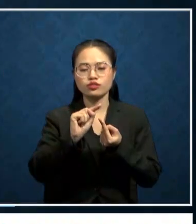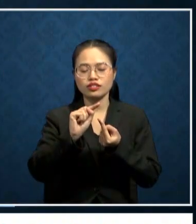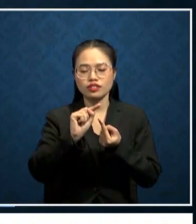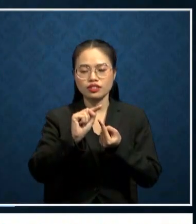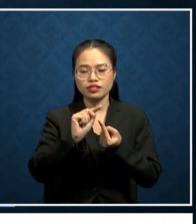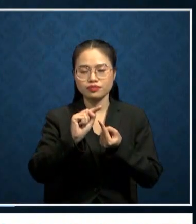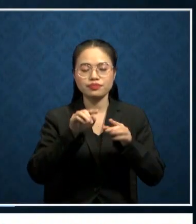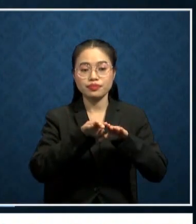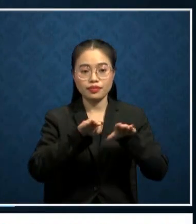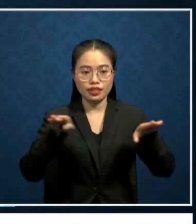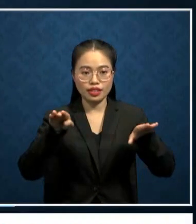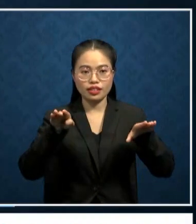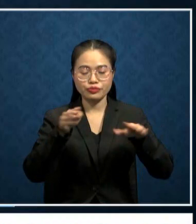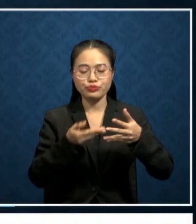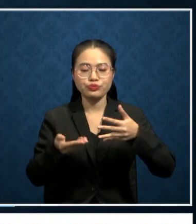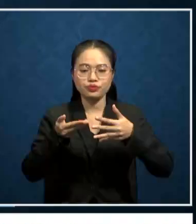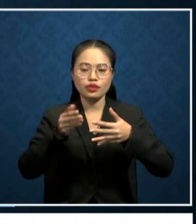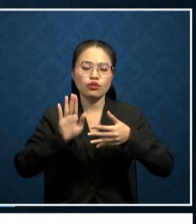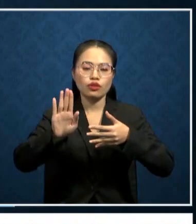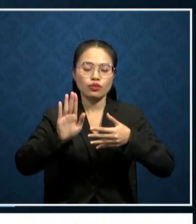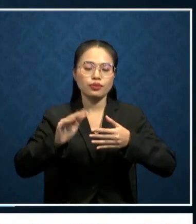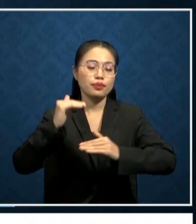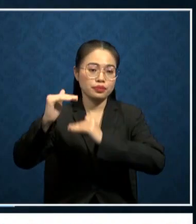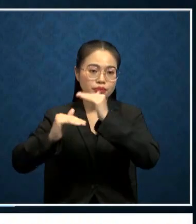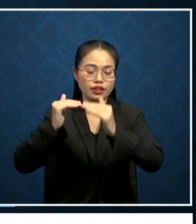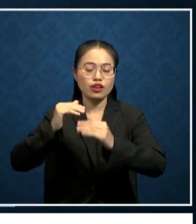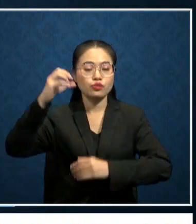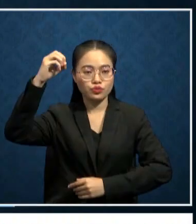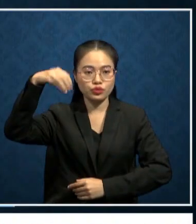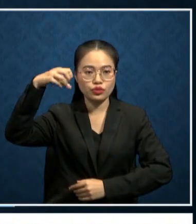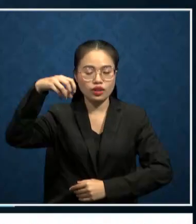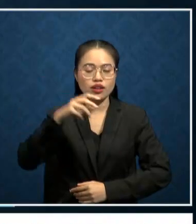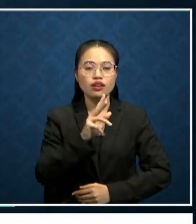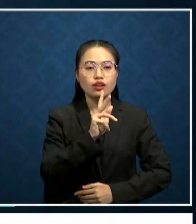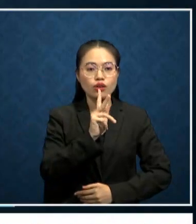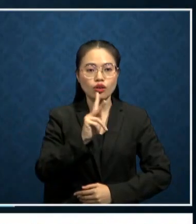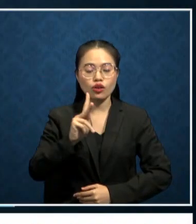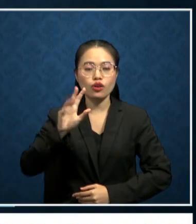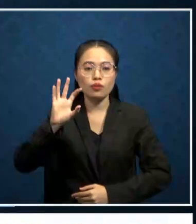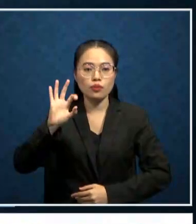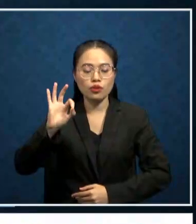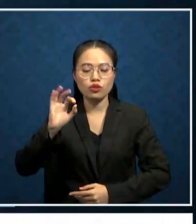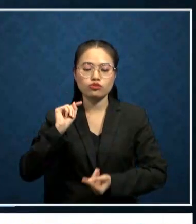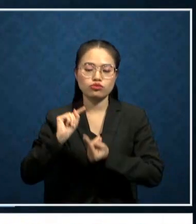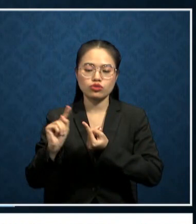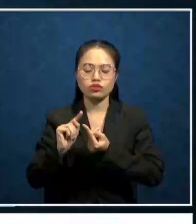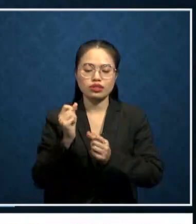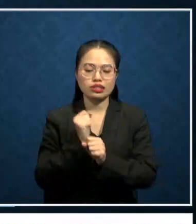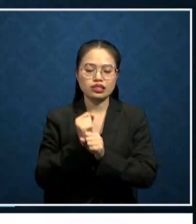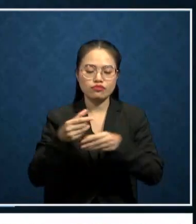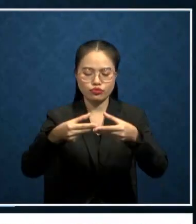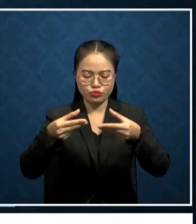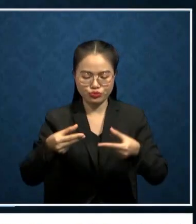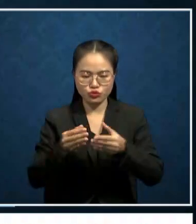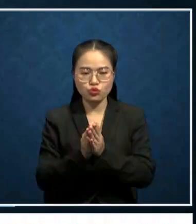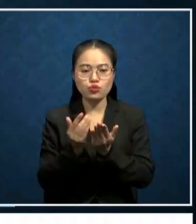มาตรฐานสากลในเรื่องนี้นะครับได้ทางของกกพได้เอ่อจัดทำคู่มือการจัดทำรายงานการบัญชีการ